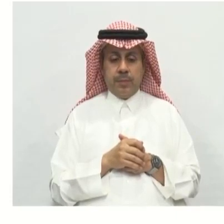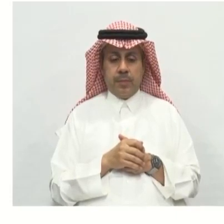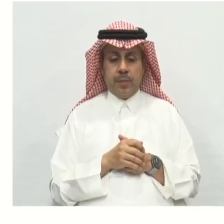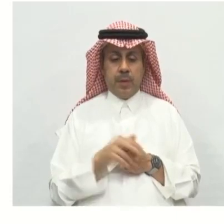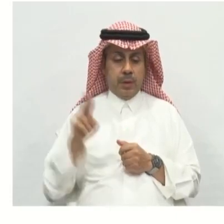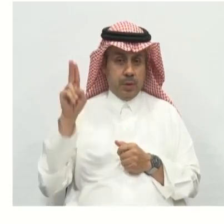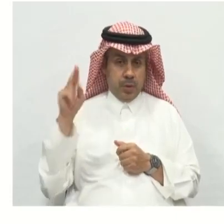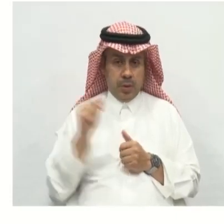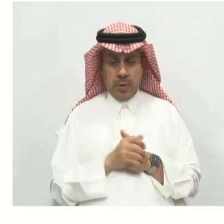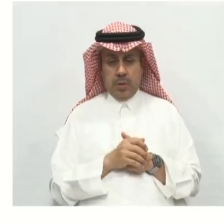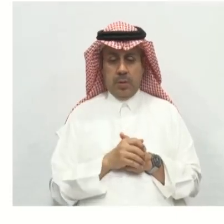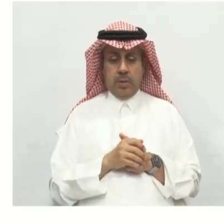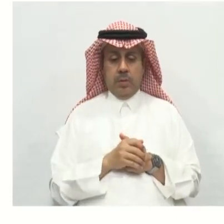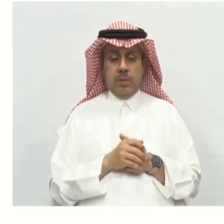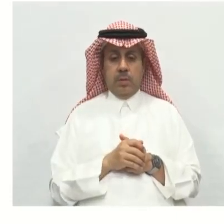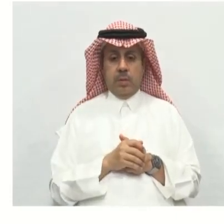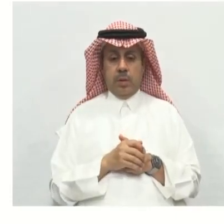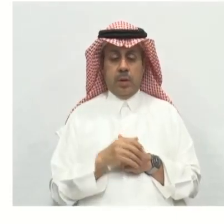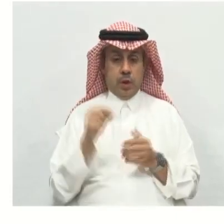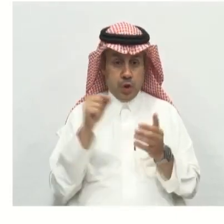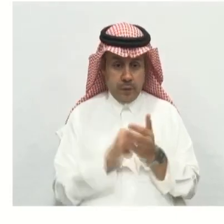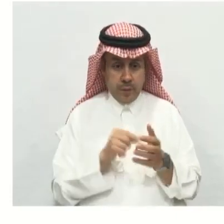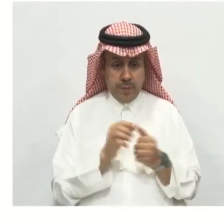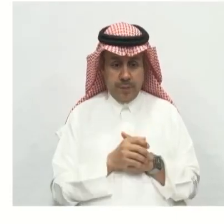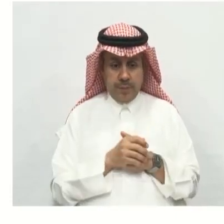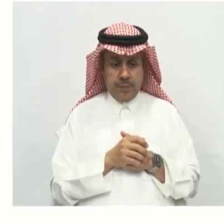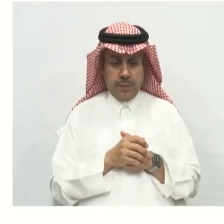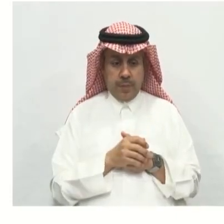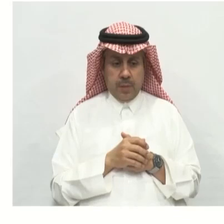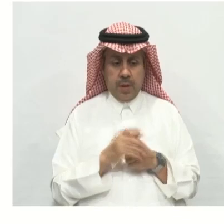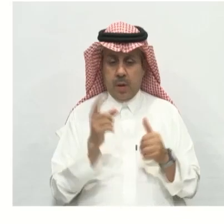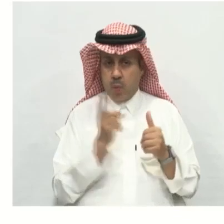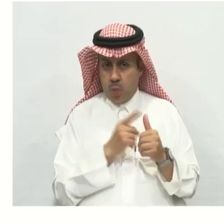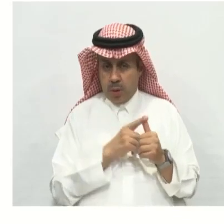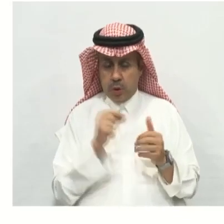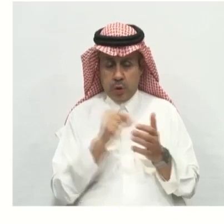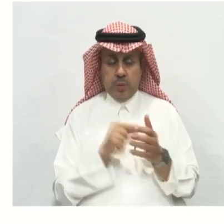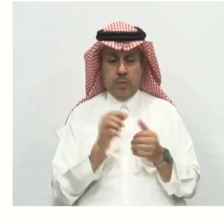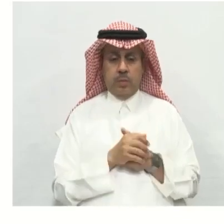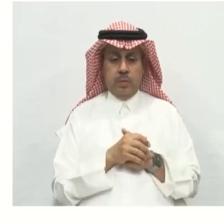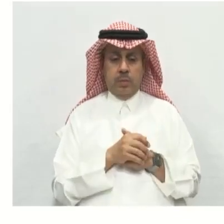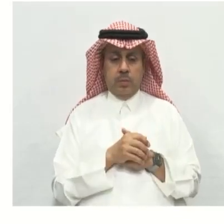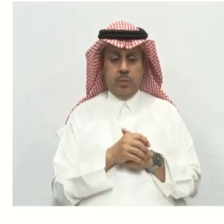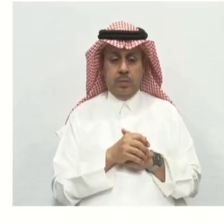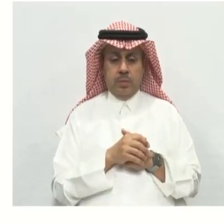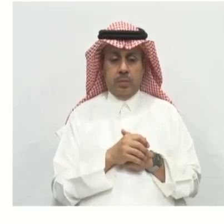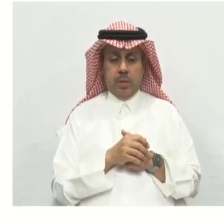توكيز سنتنس والجمله رقم صفر الجمله رقم صفر هي اول جمله لدينا هنا